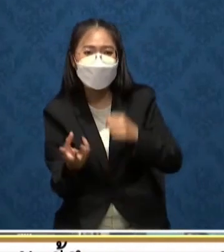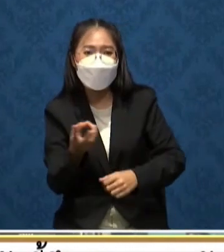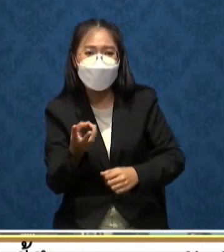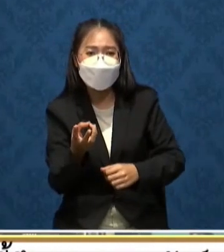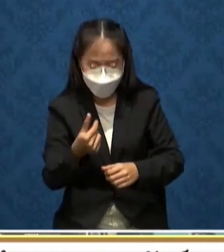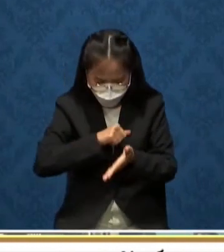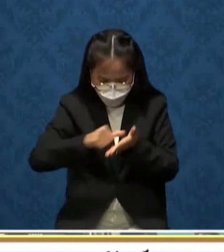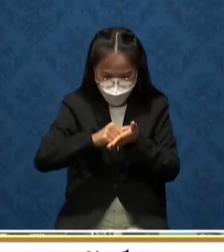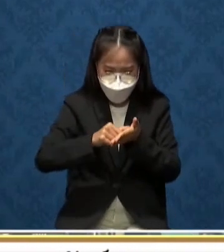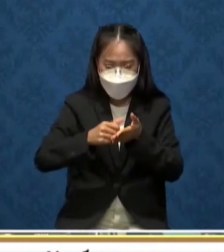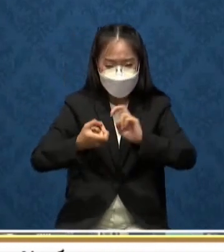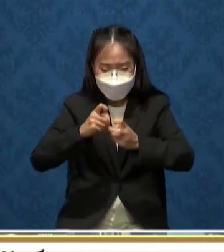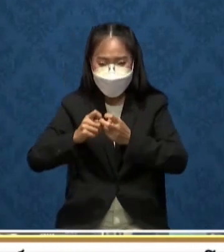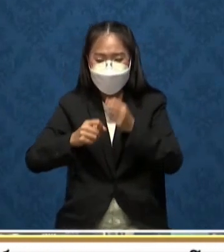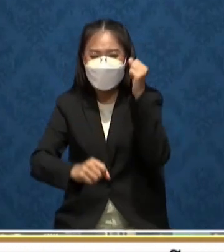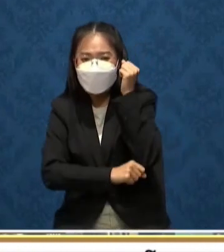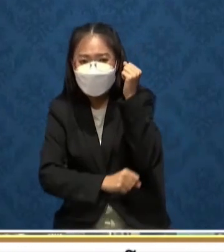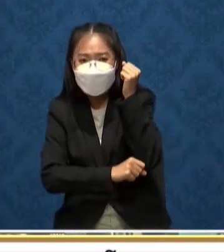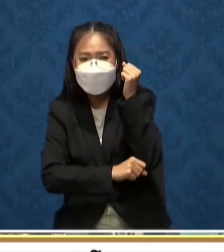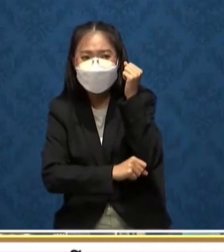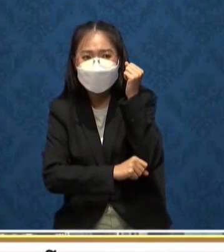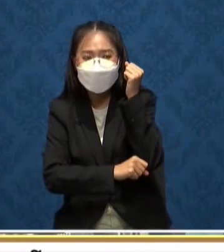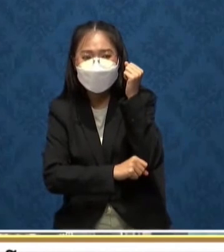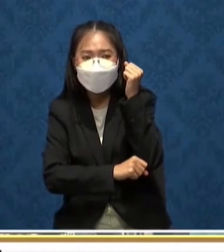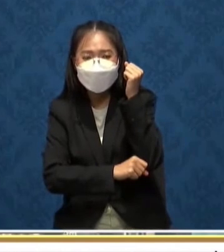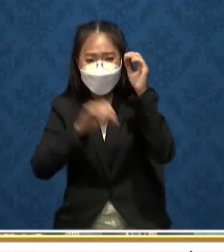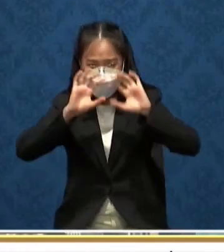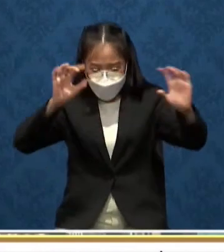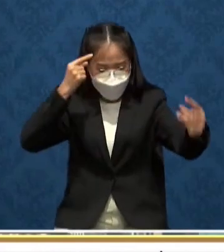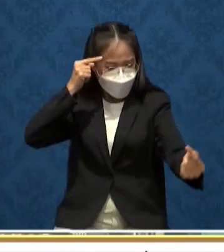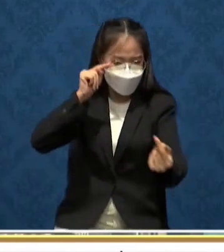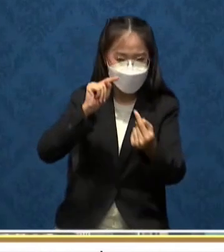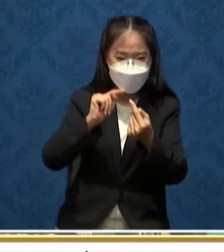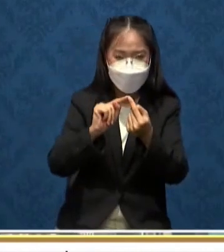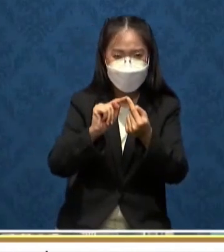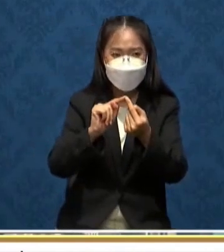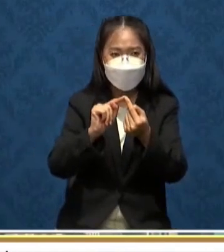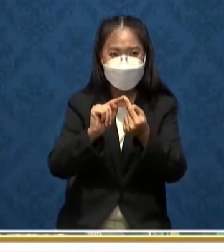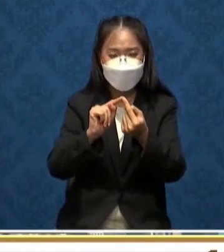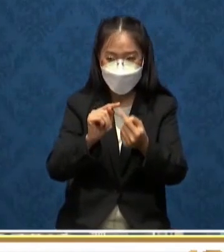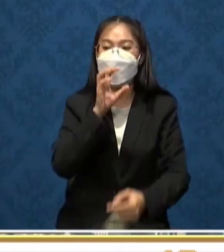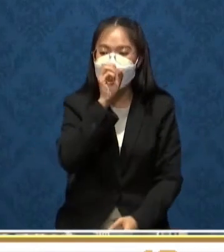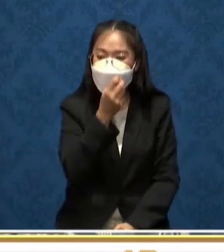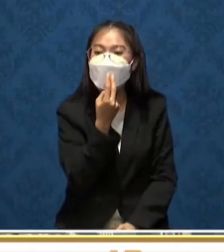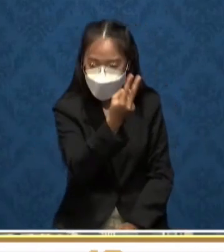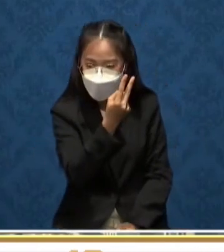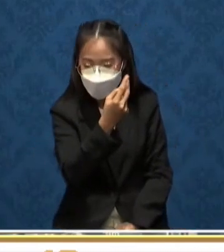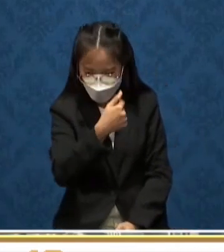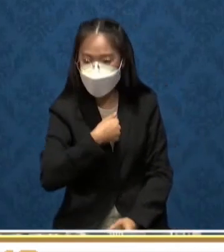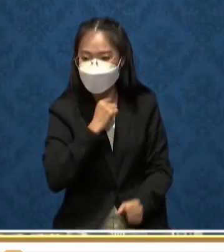ความยากจนแบบม่งเป้าท่ลไปศึษาดแล้กน